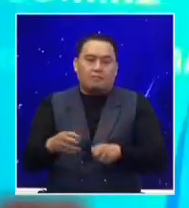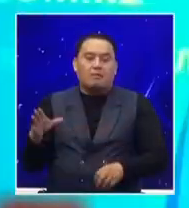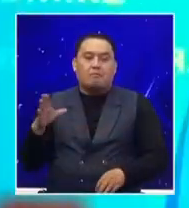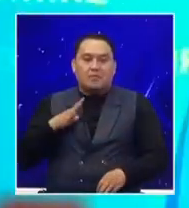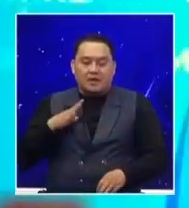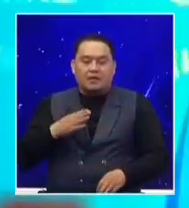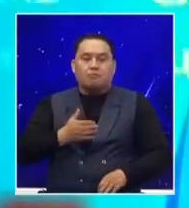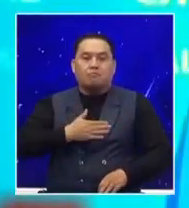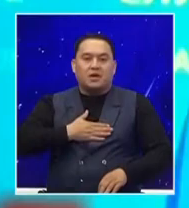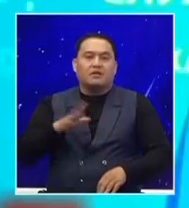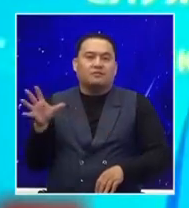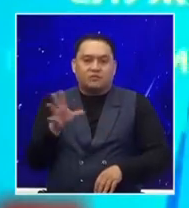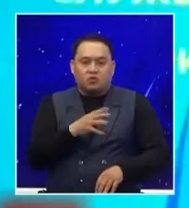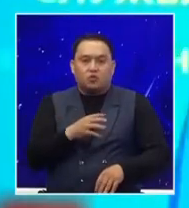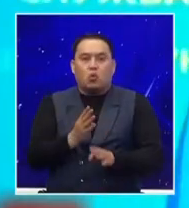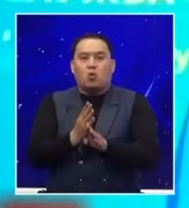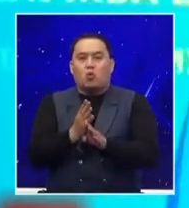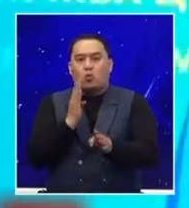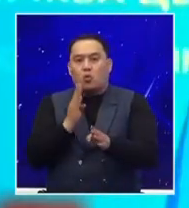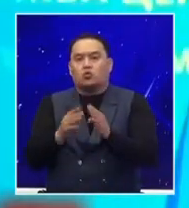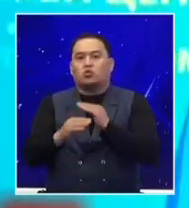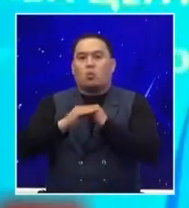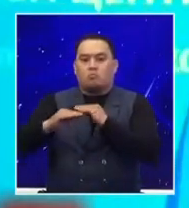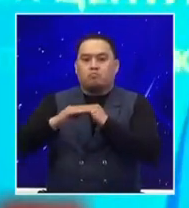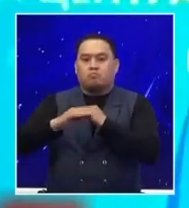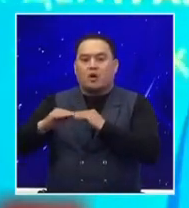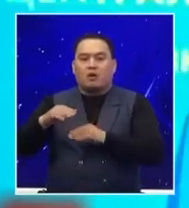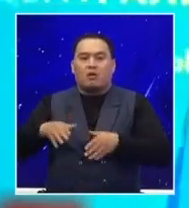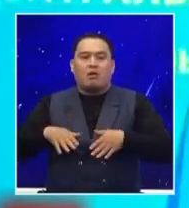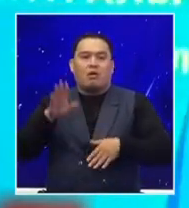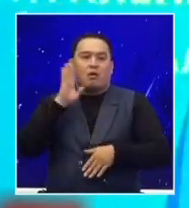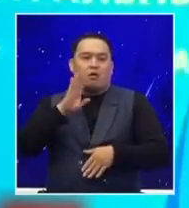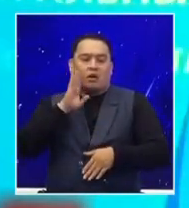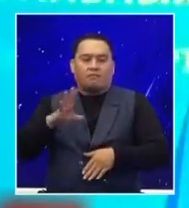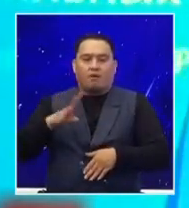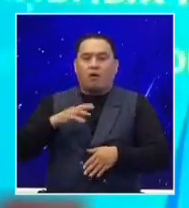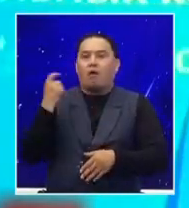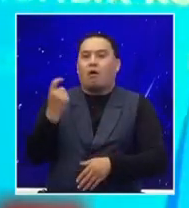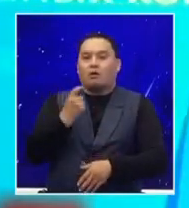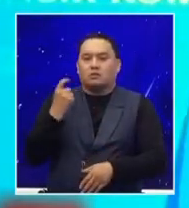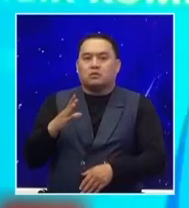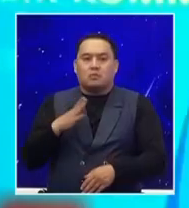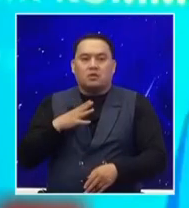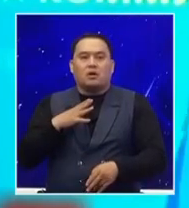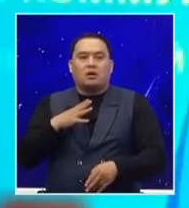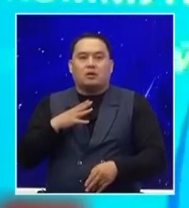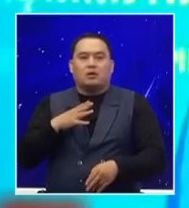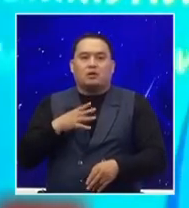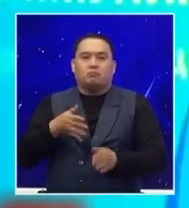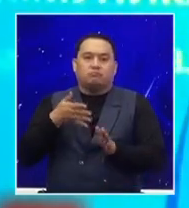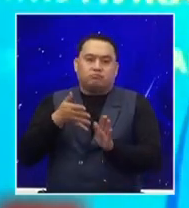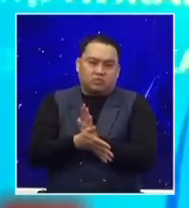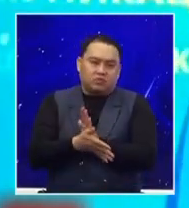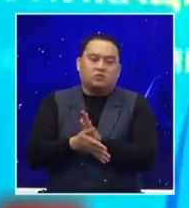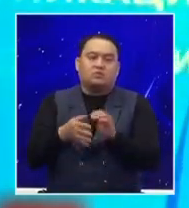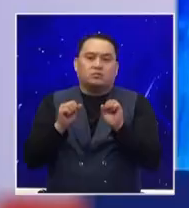мы делали очереди по поливу. Были хозяйства, которые пострадали, конечно, но